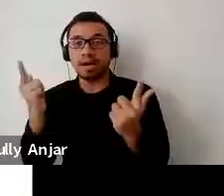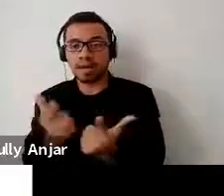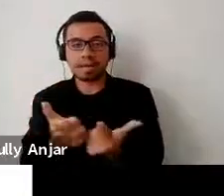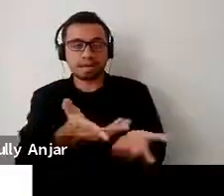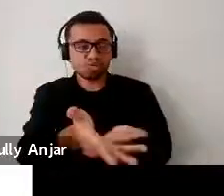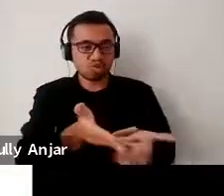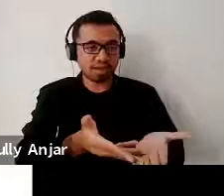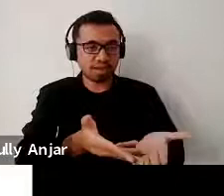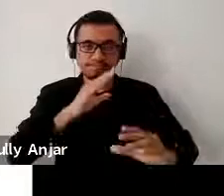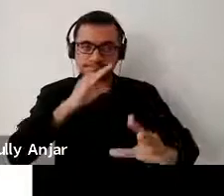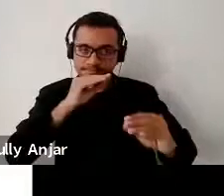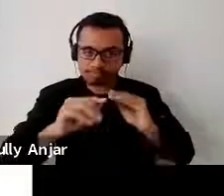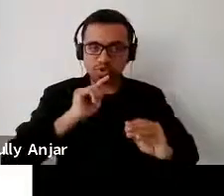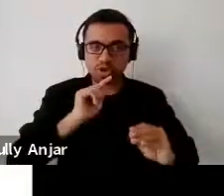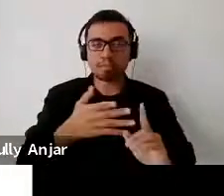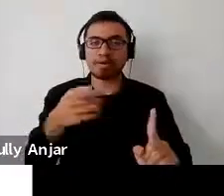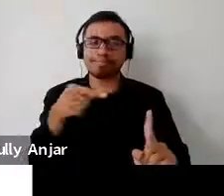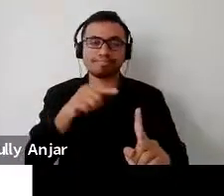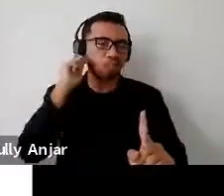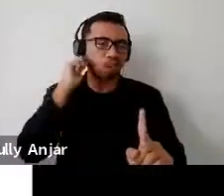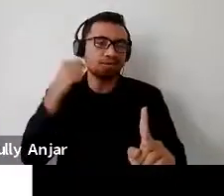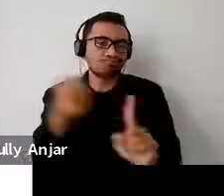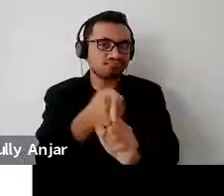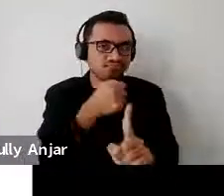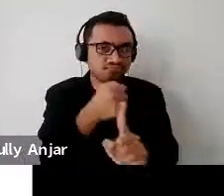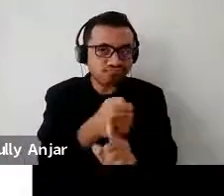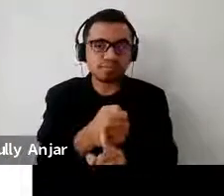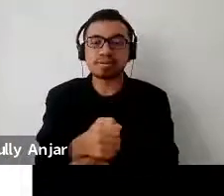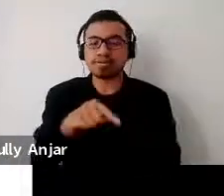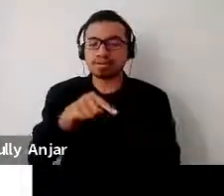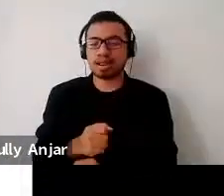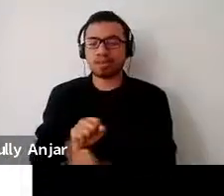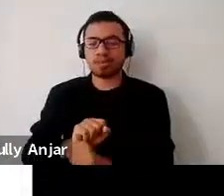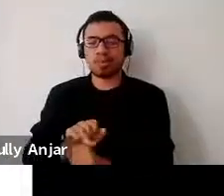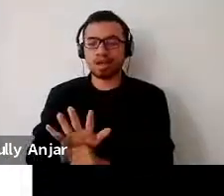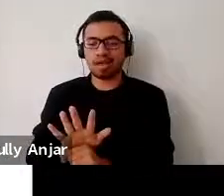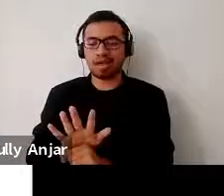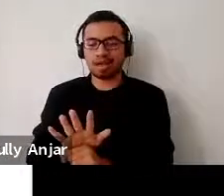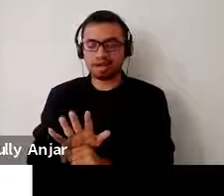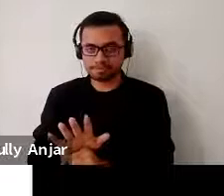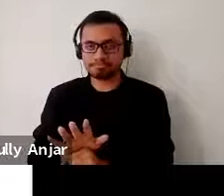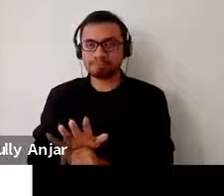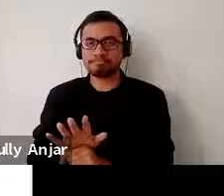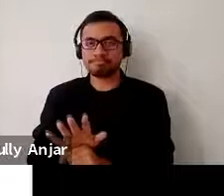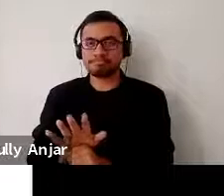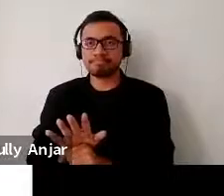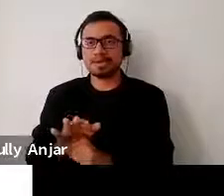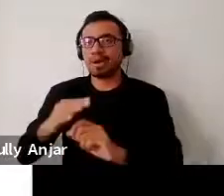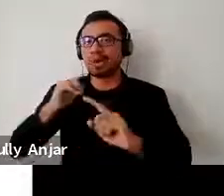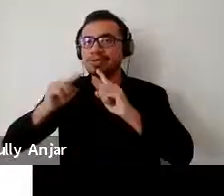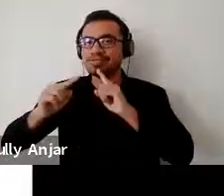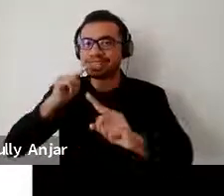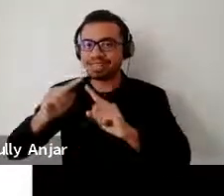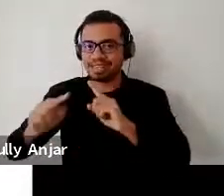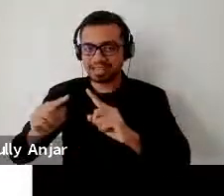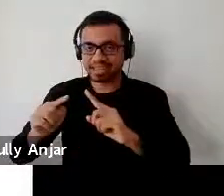perempuan. Tetapi selama adanya COVID, ini konseling pun juga tidak mudah diakses, banyak konseling yang diberikan secara daring